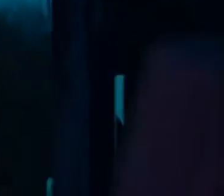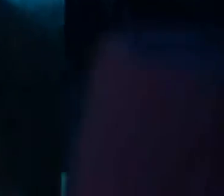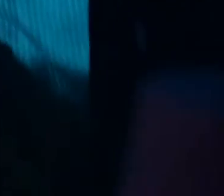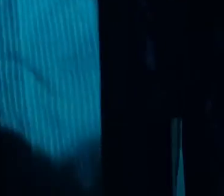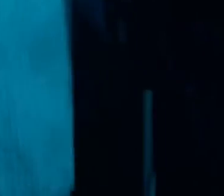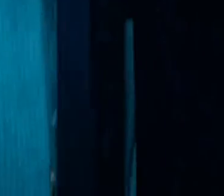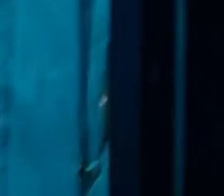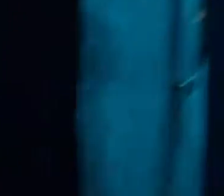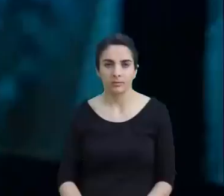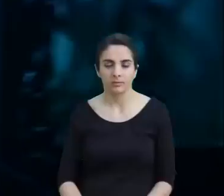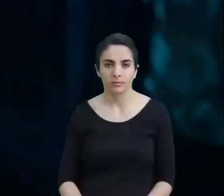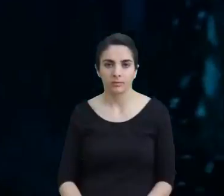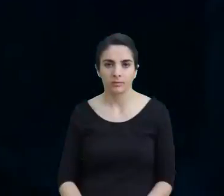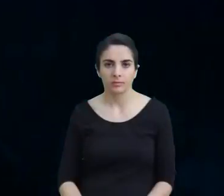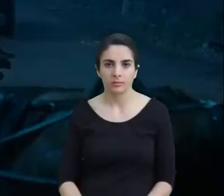Kadı indi.